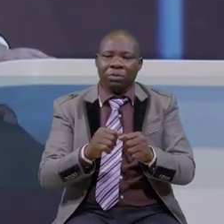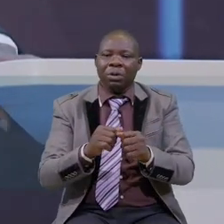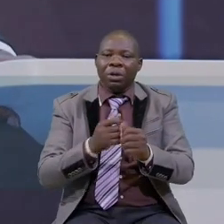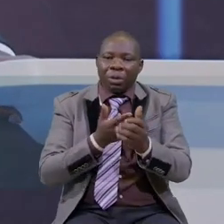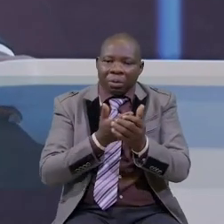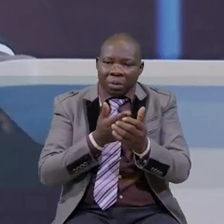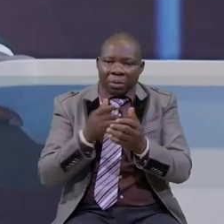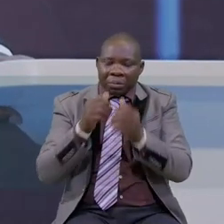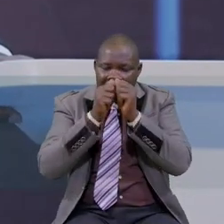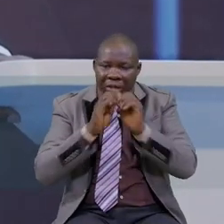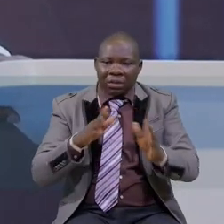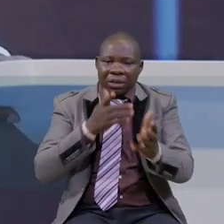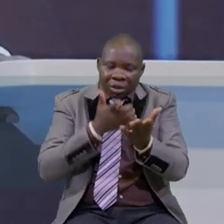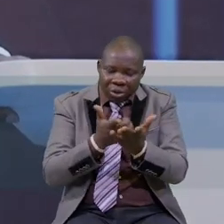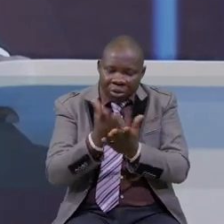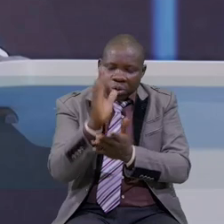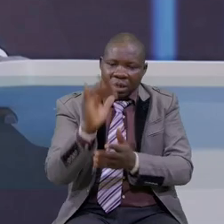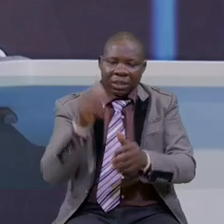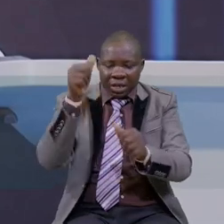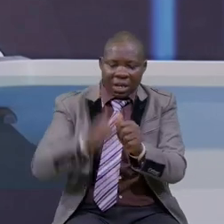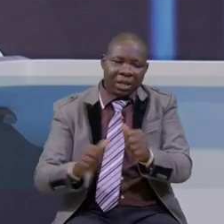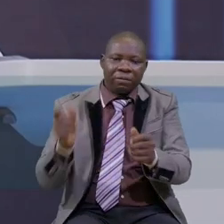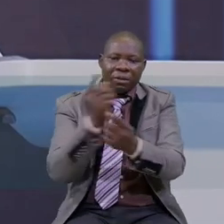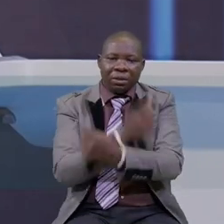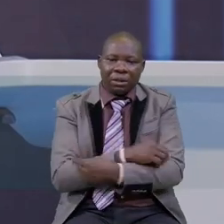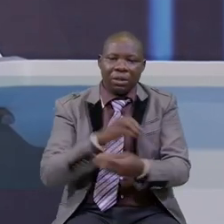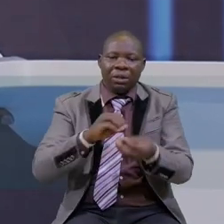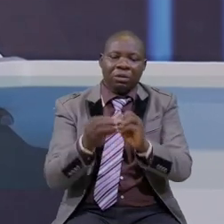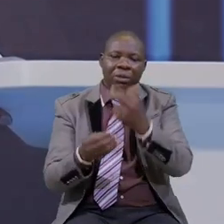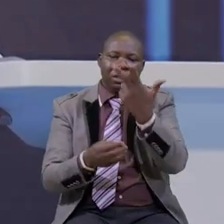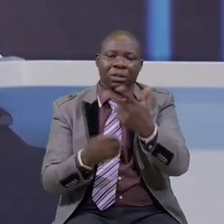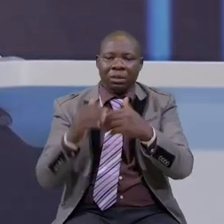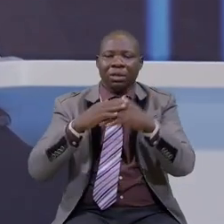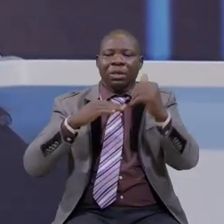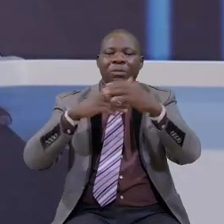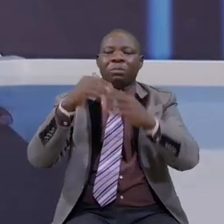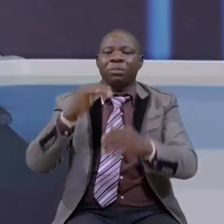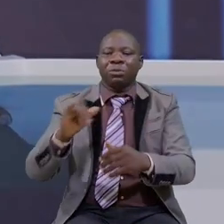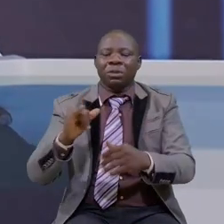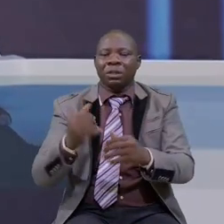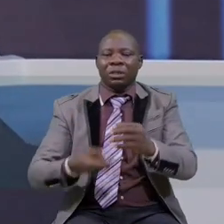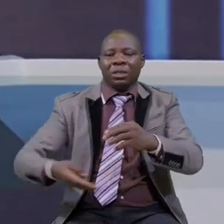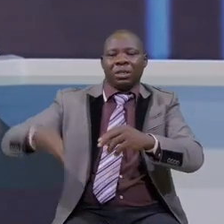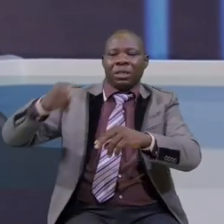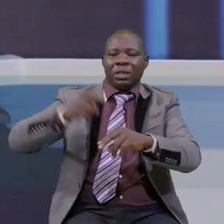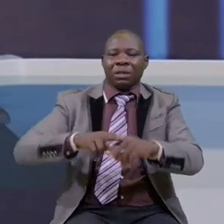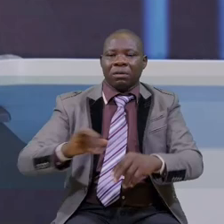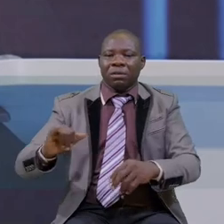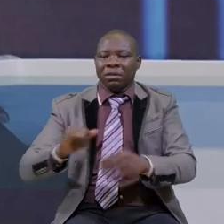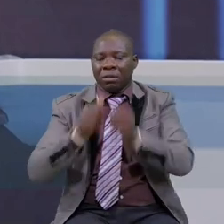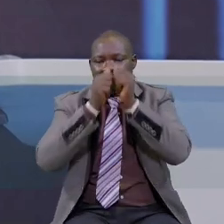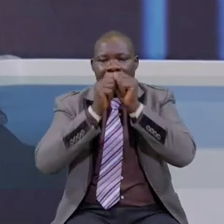loyalement partout. Et troisième élément, bâtir des béatitudes